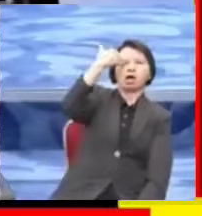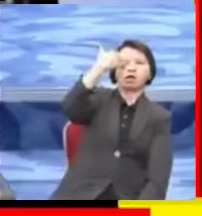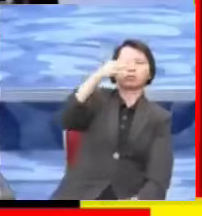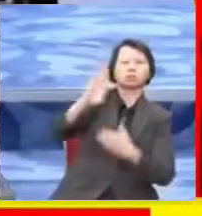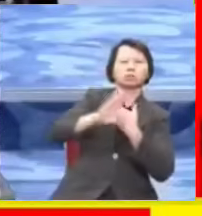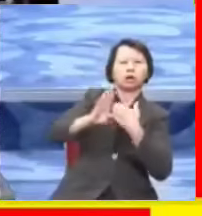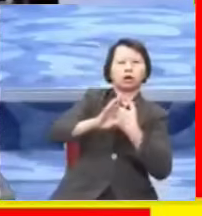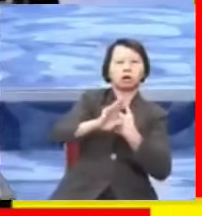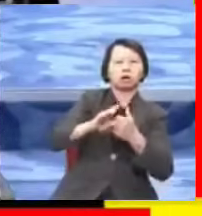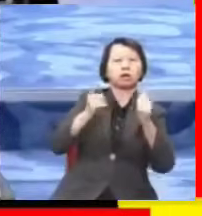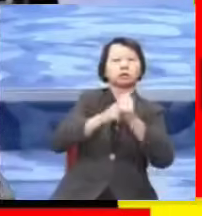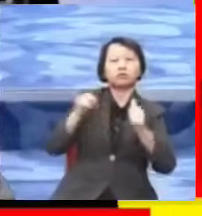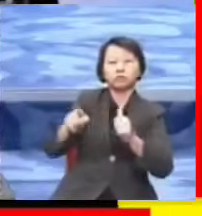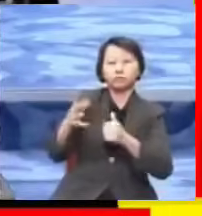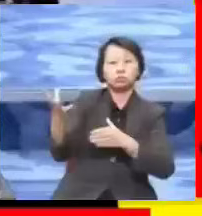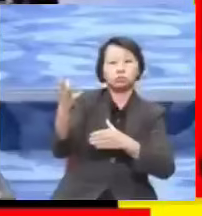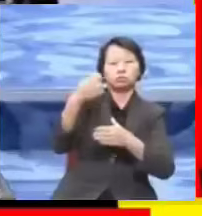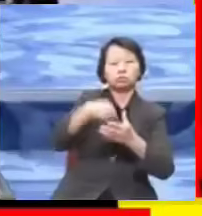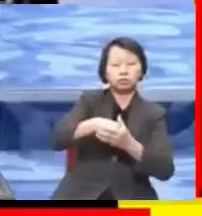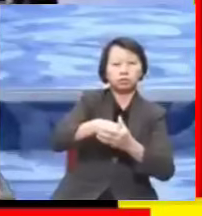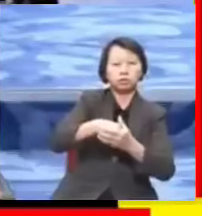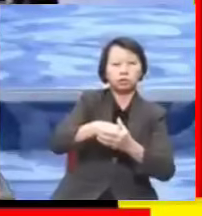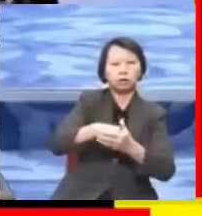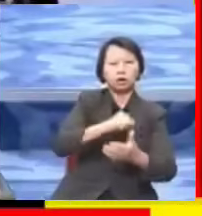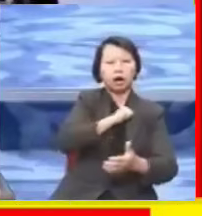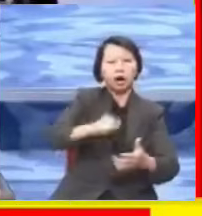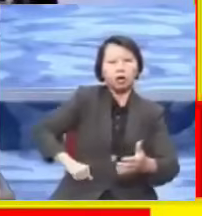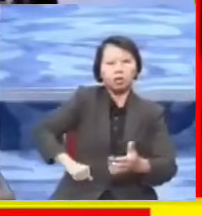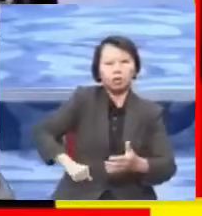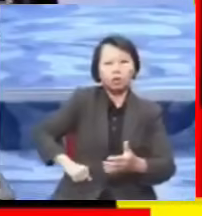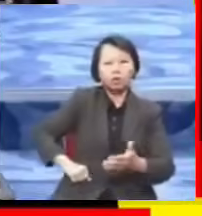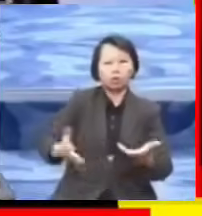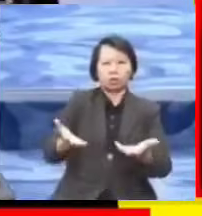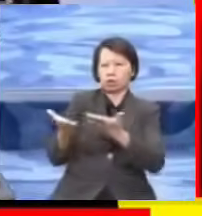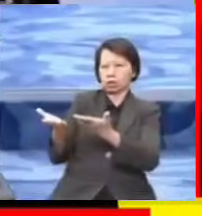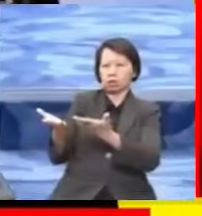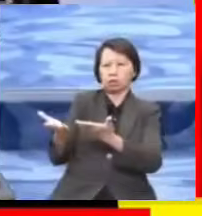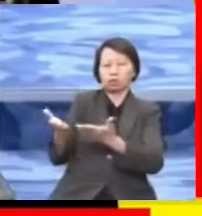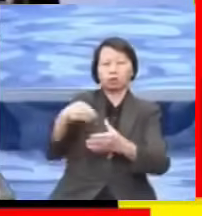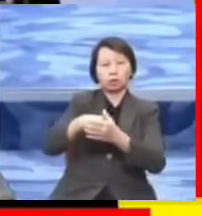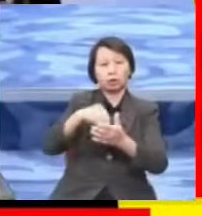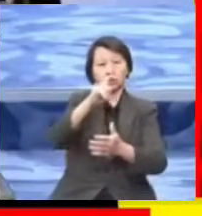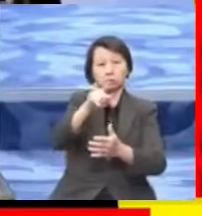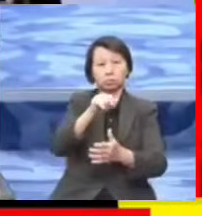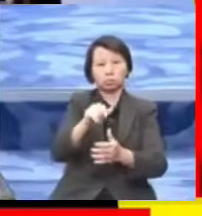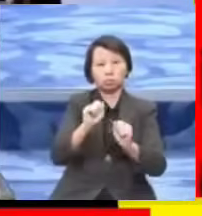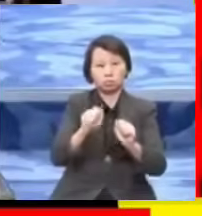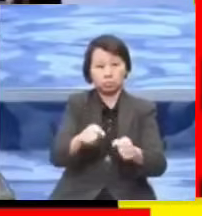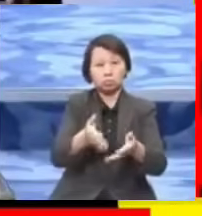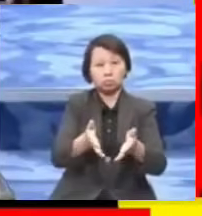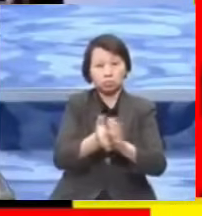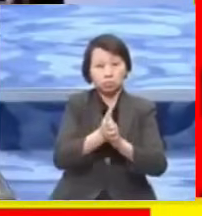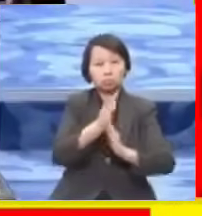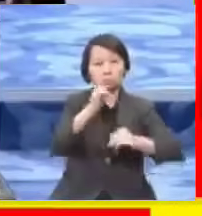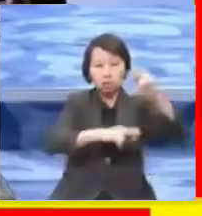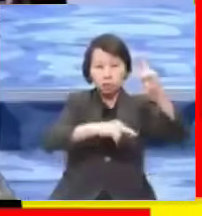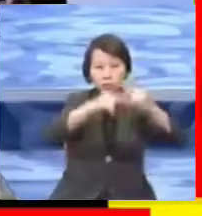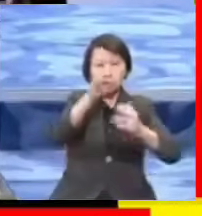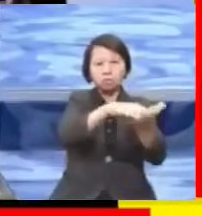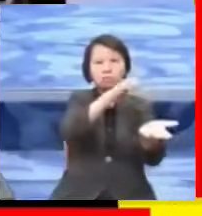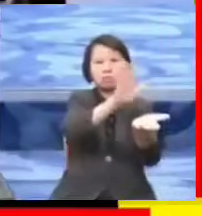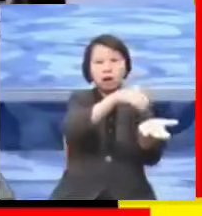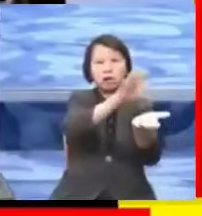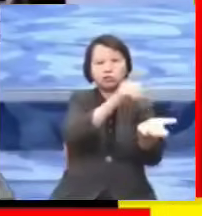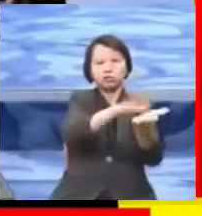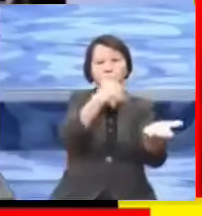yang melibatkan Perdana Menteri dan Jabatan Agung dalam soal izin pembinaan kasino yang